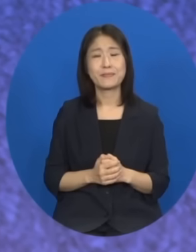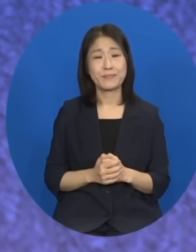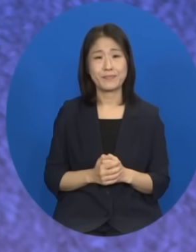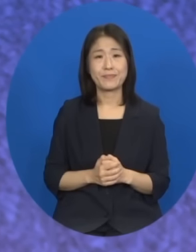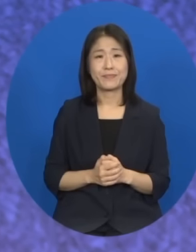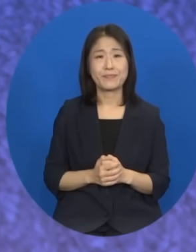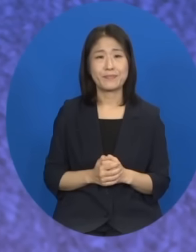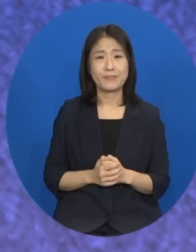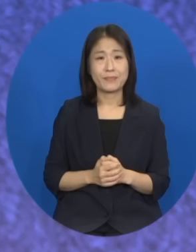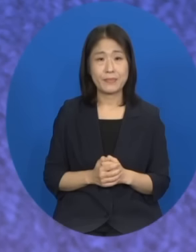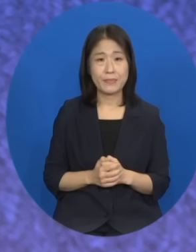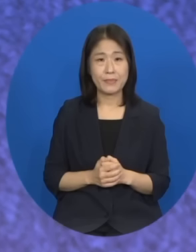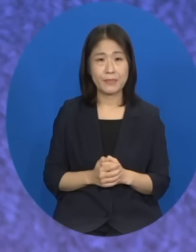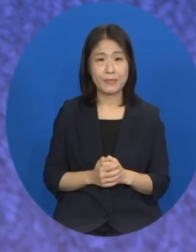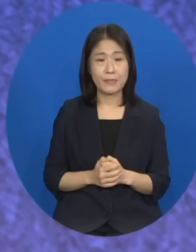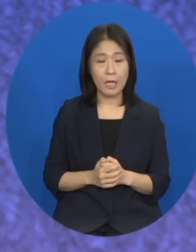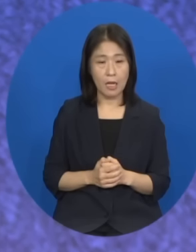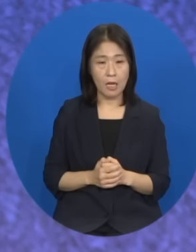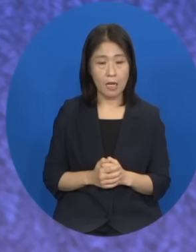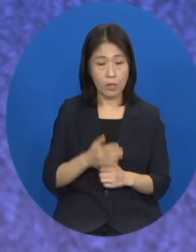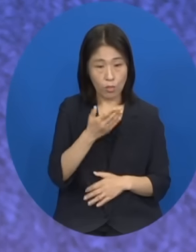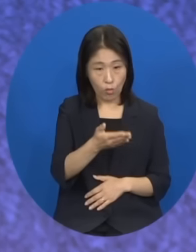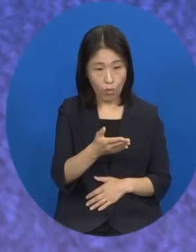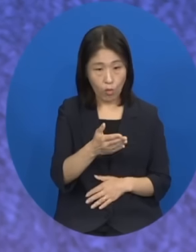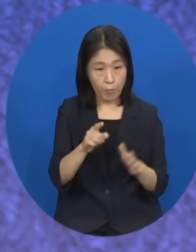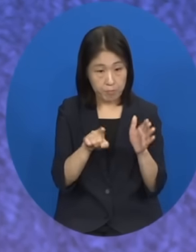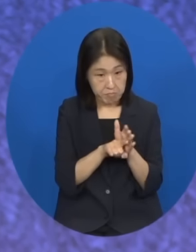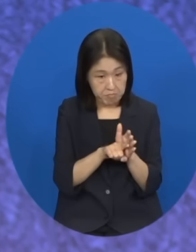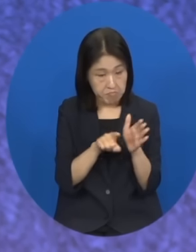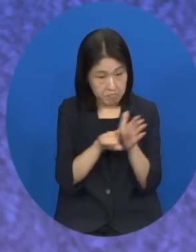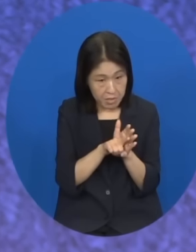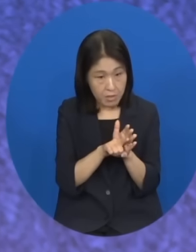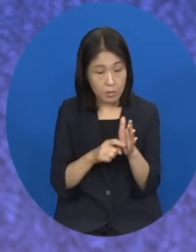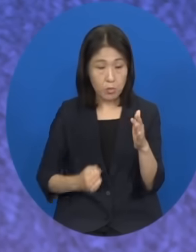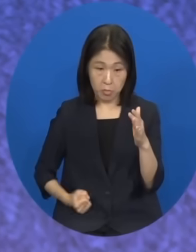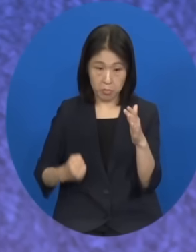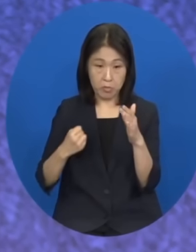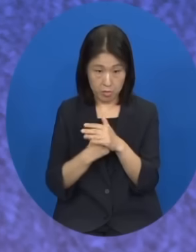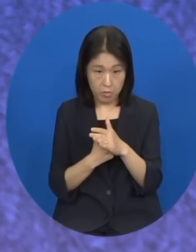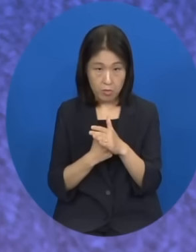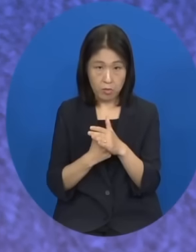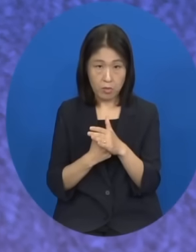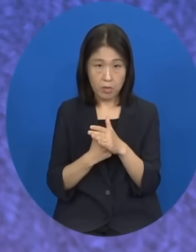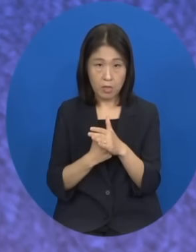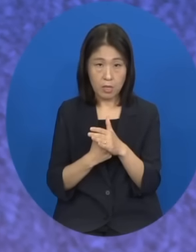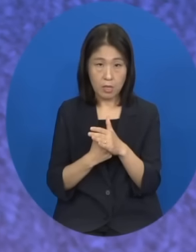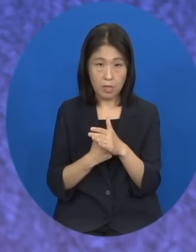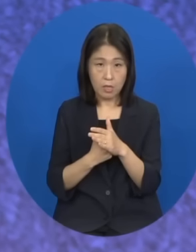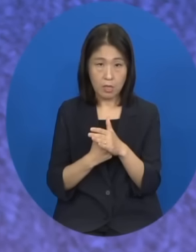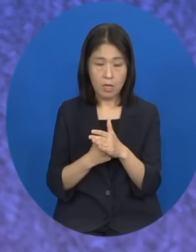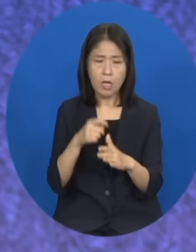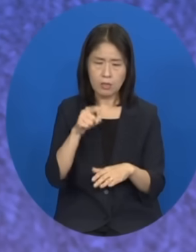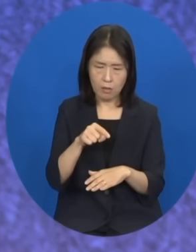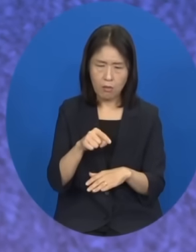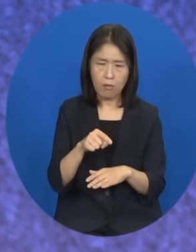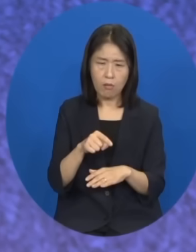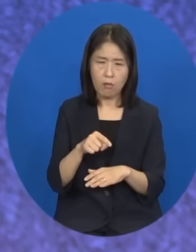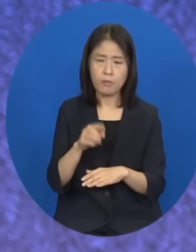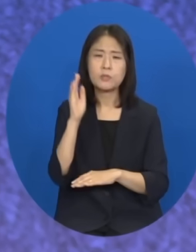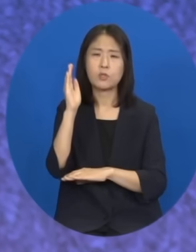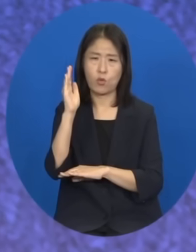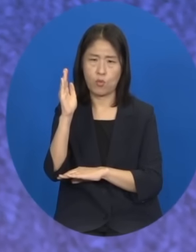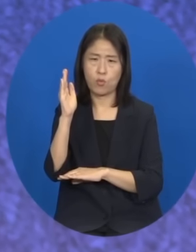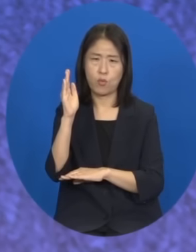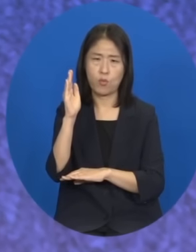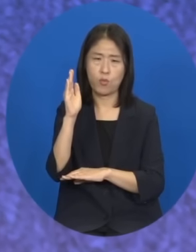그래도 너가 정말 믿기로 결심했으면 너가 성경에 있는 그 내용을 설교해야 된다. 그래야 너가 믿는 게 맞다는